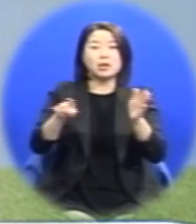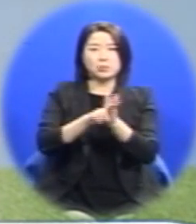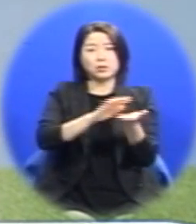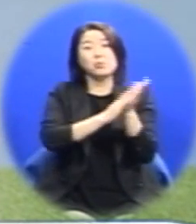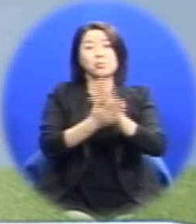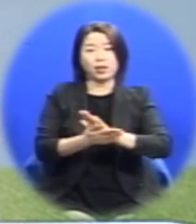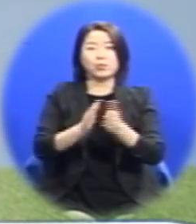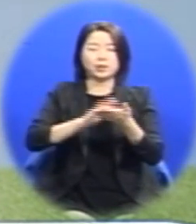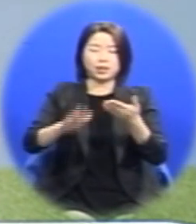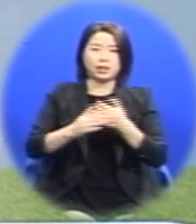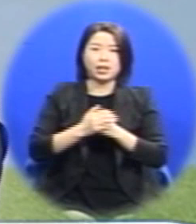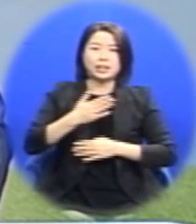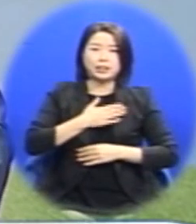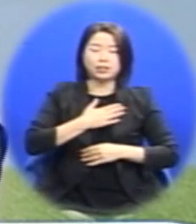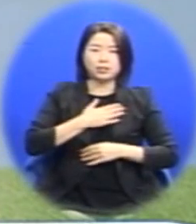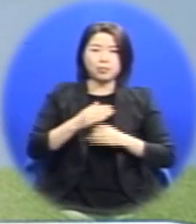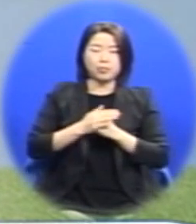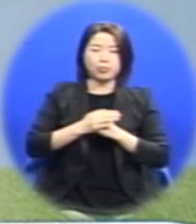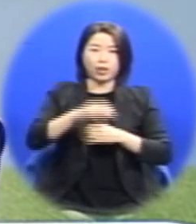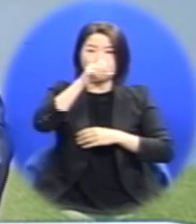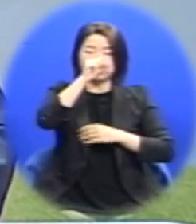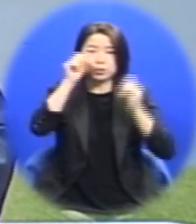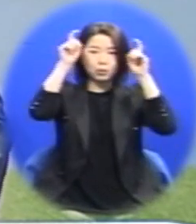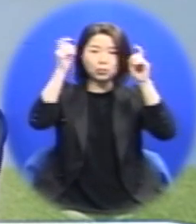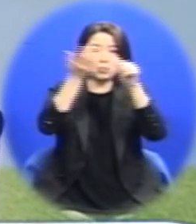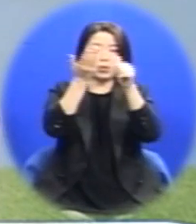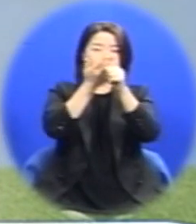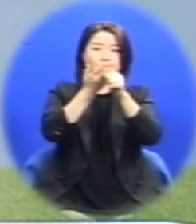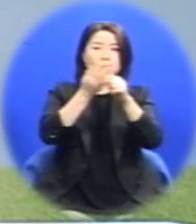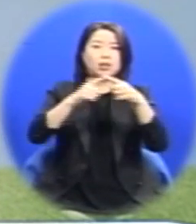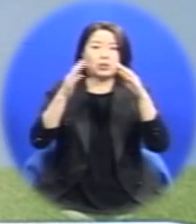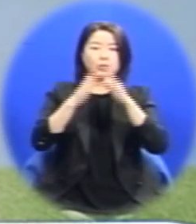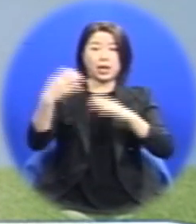변합니다. 저는 선한목자교회